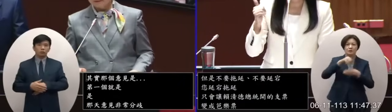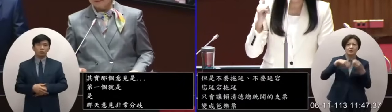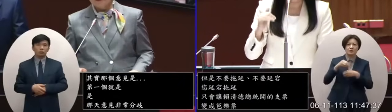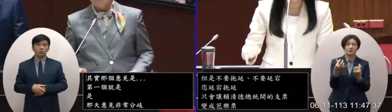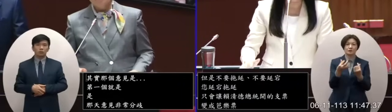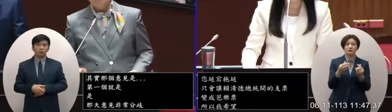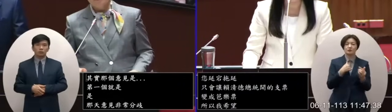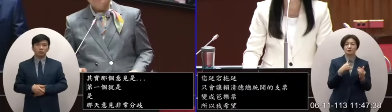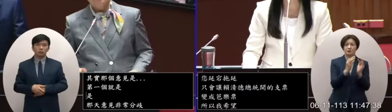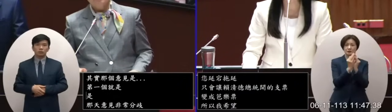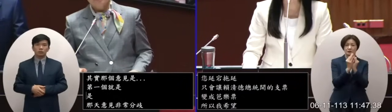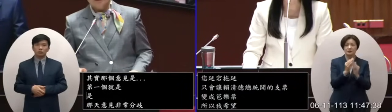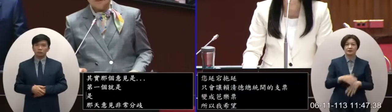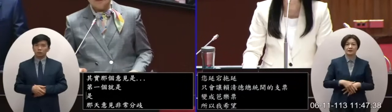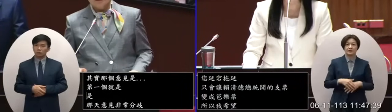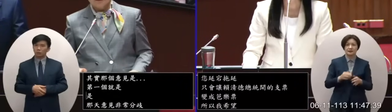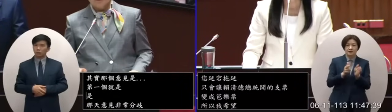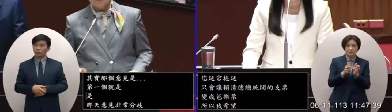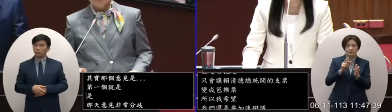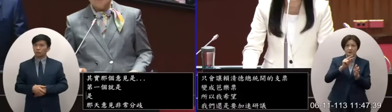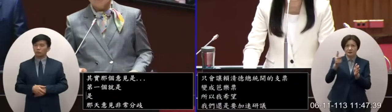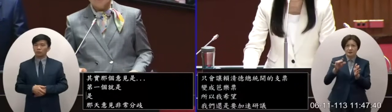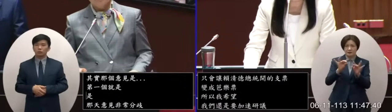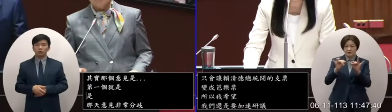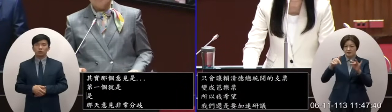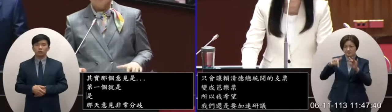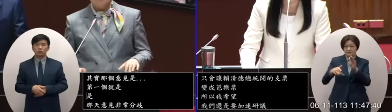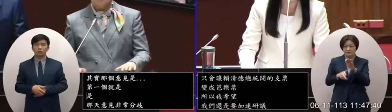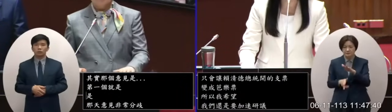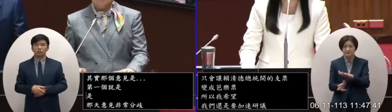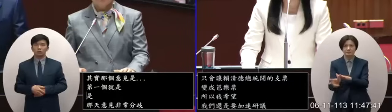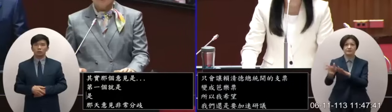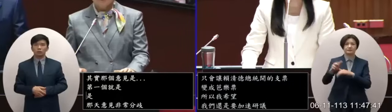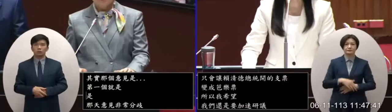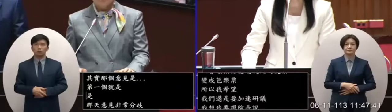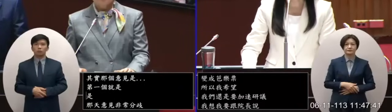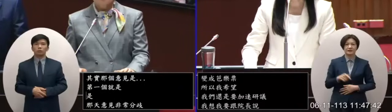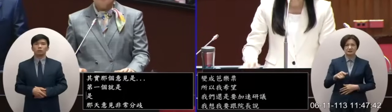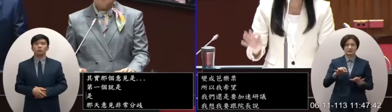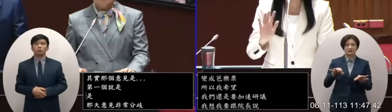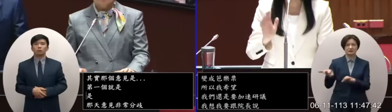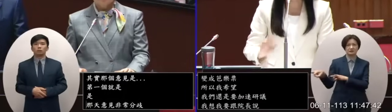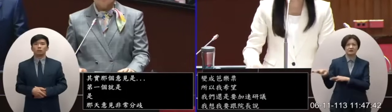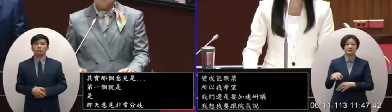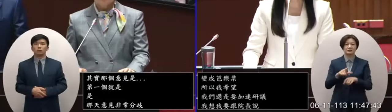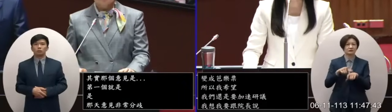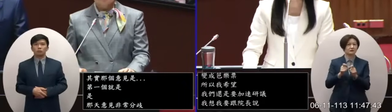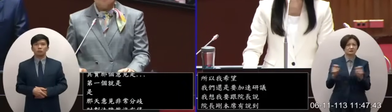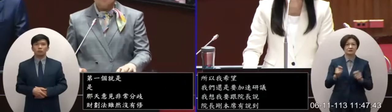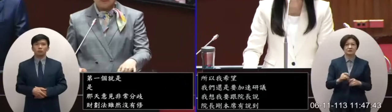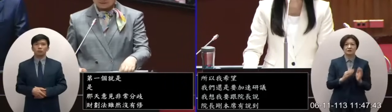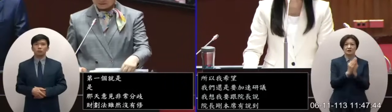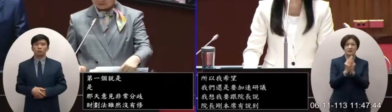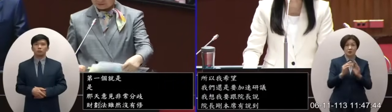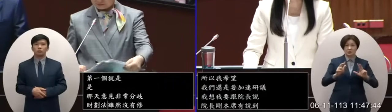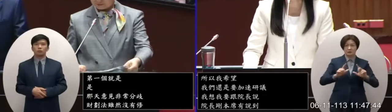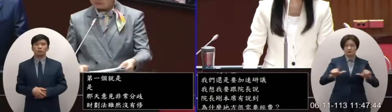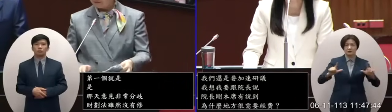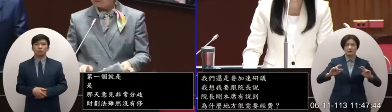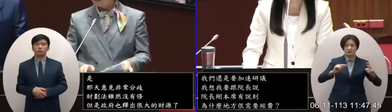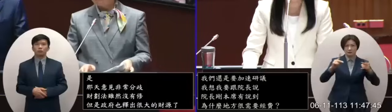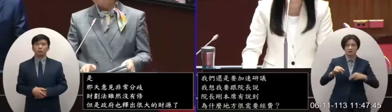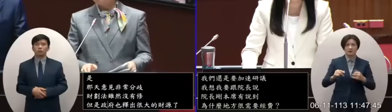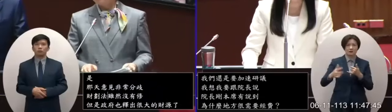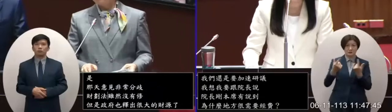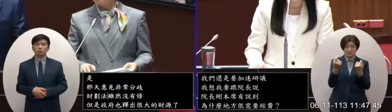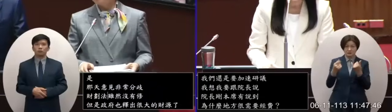来讲，我来讨论一个铁路地下化啊。我想这个铁路地下化是延宕非常久了，它不只是我们桃园的重大建设，也是全国重